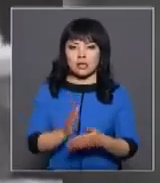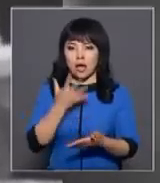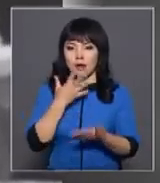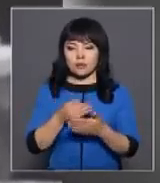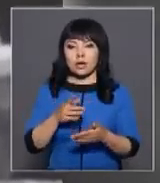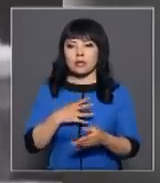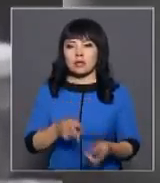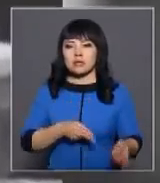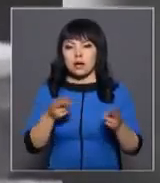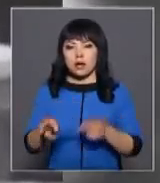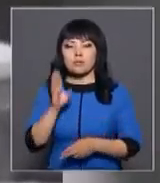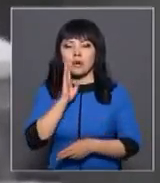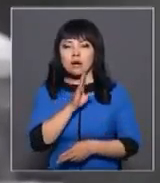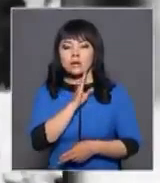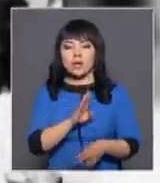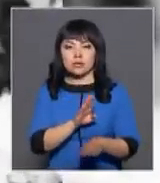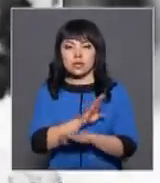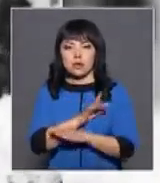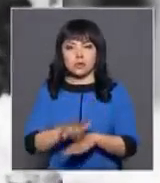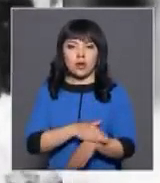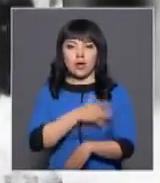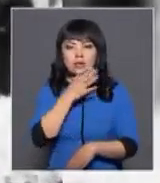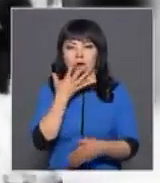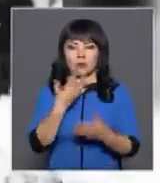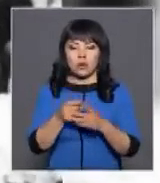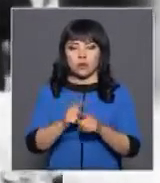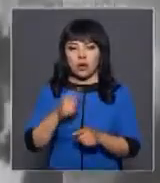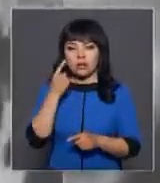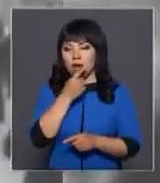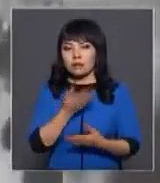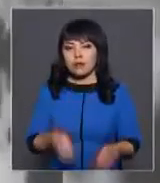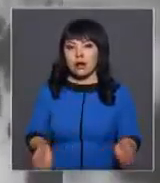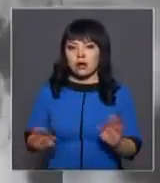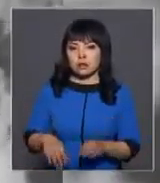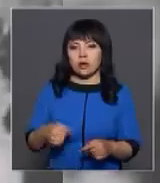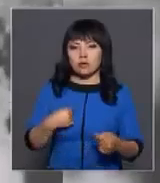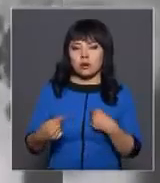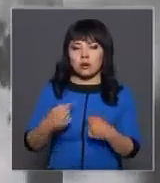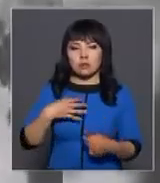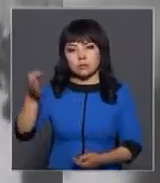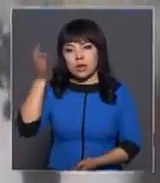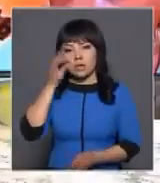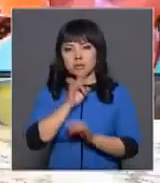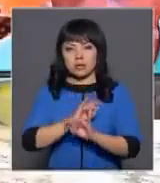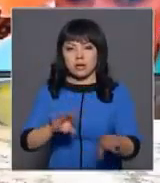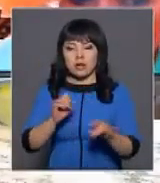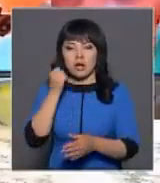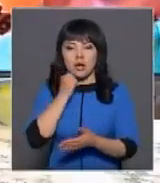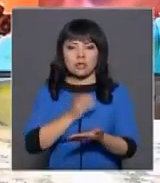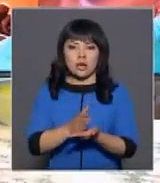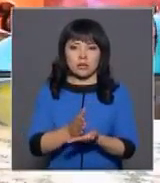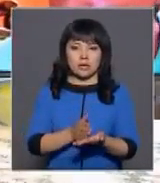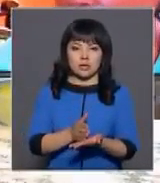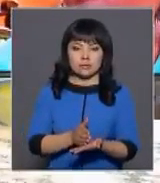жеткізгенше анам жан тапсырды. Қанша жыл өтсе де ол сұмдықты ұмыта алмаймын, дейді ардагер.